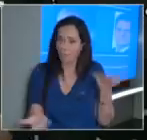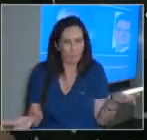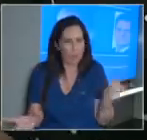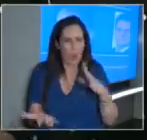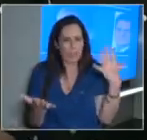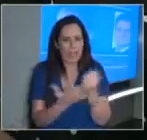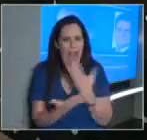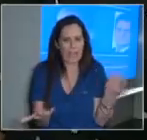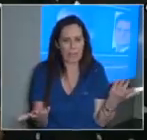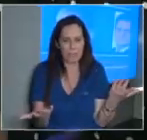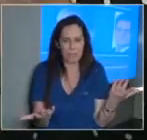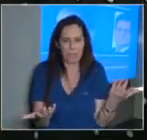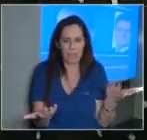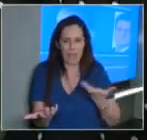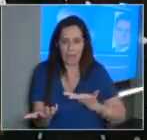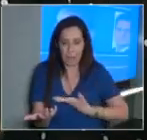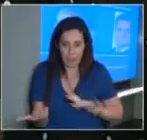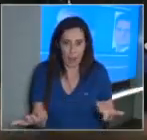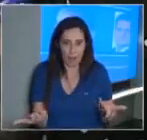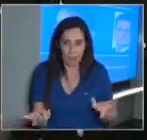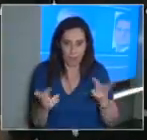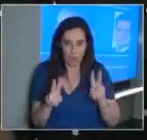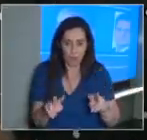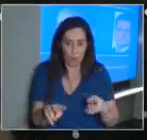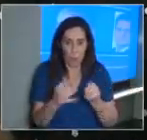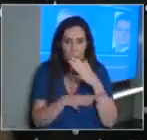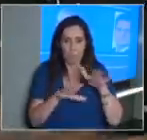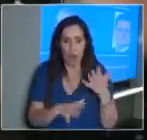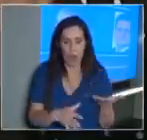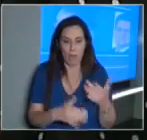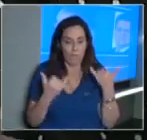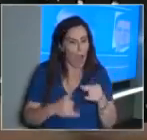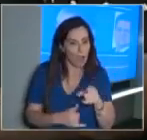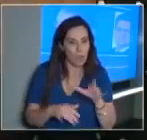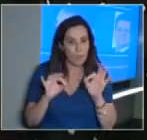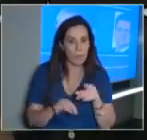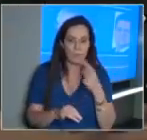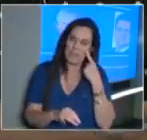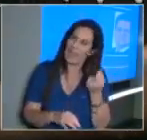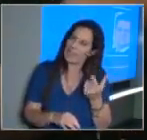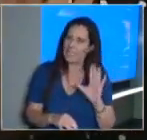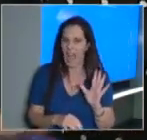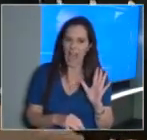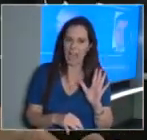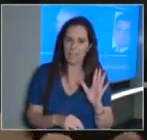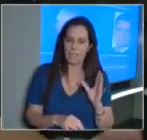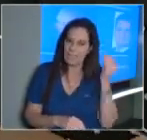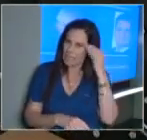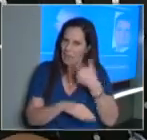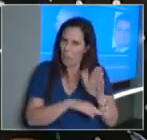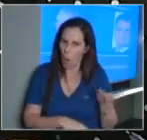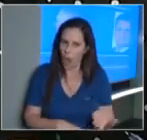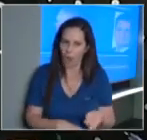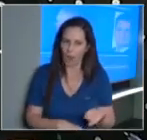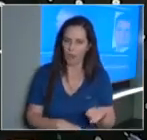לא הצלחתם להשיג את ההישג שיוכל לאפשר לכם להרכיב ממשלה, ועכשיו בעצם זה נראה קצת... נזכרתם מאוחר